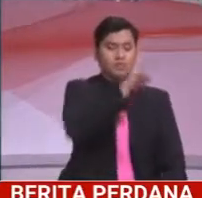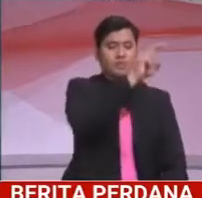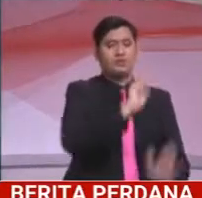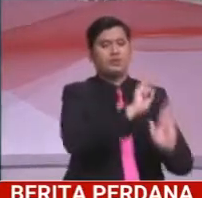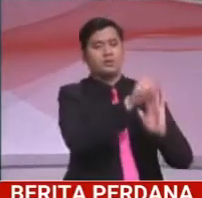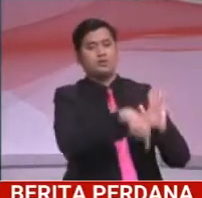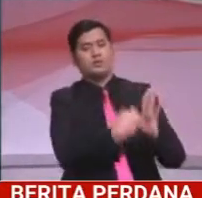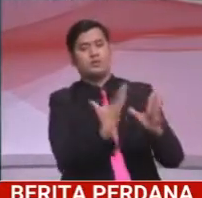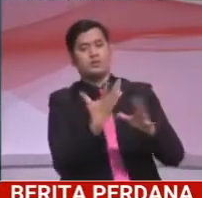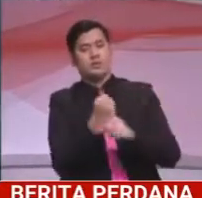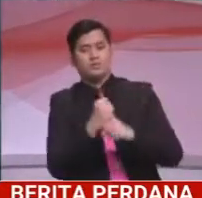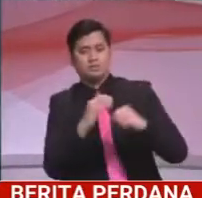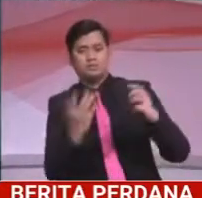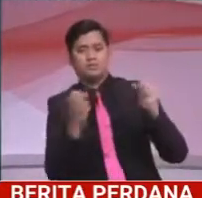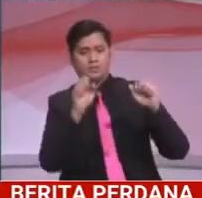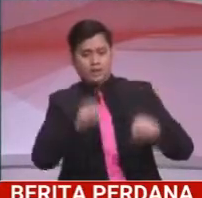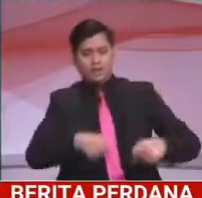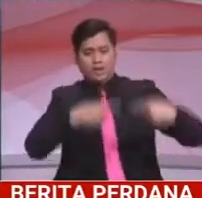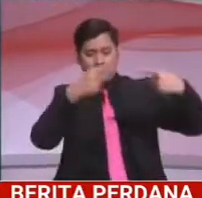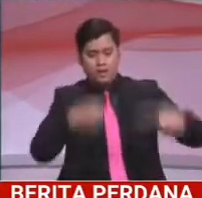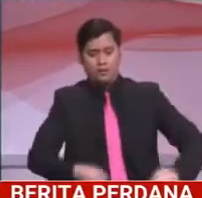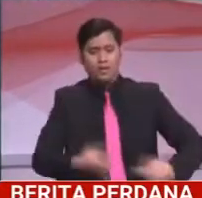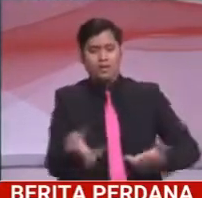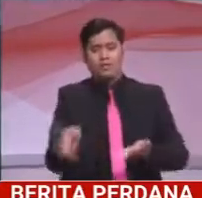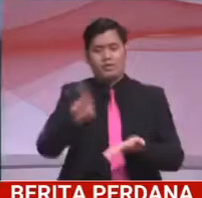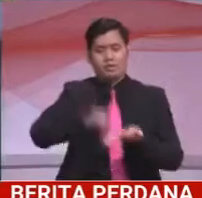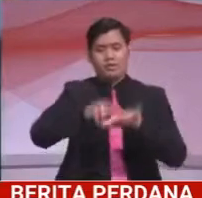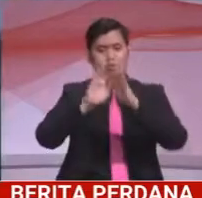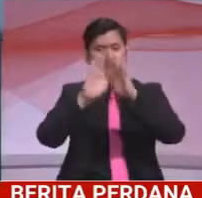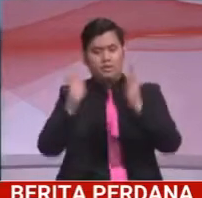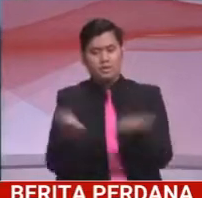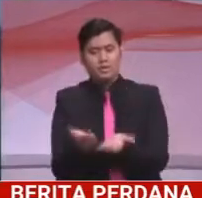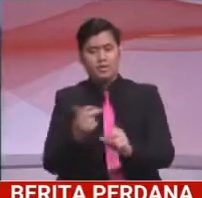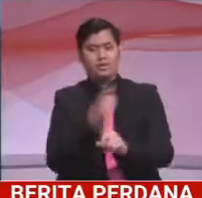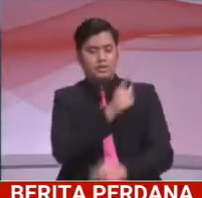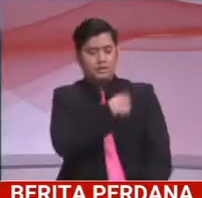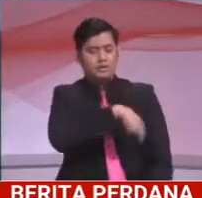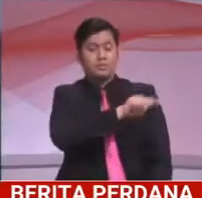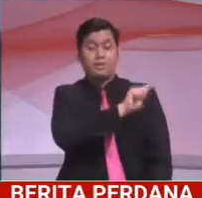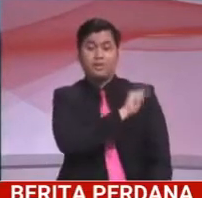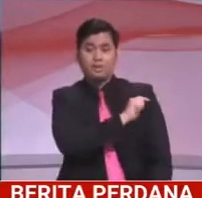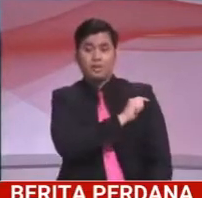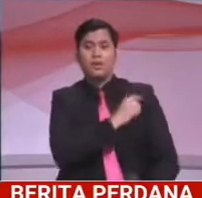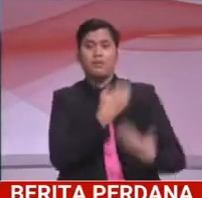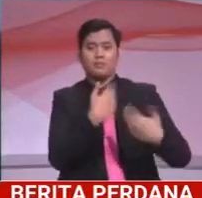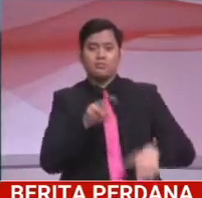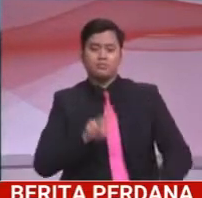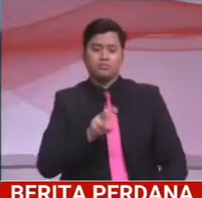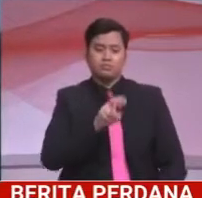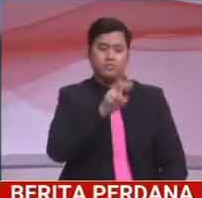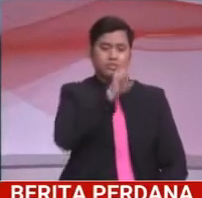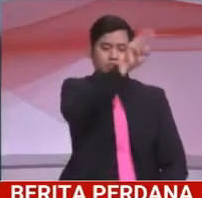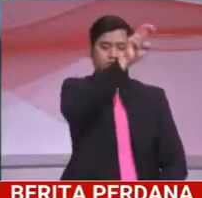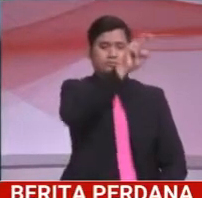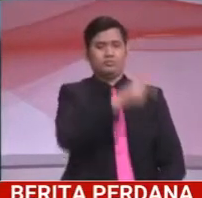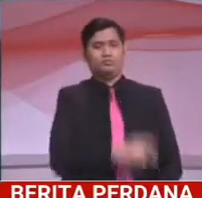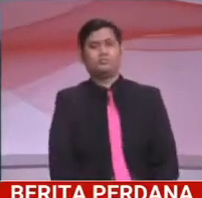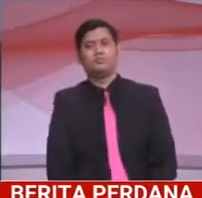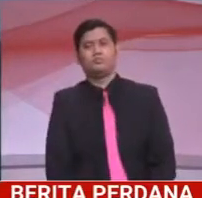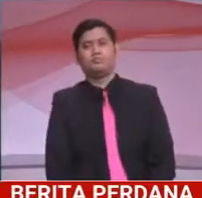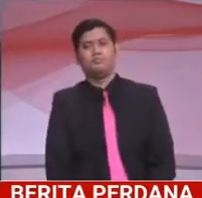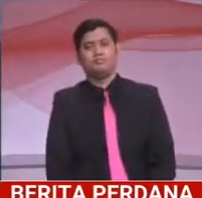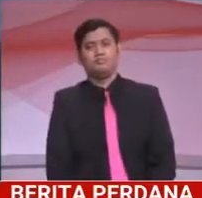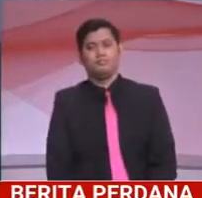dunia 1.227 KM yang dicatatkan warga sepanyol David rubl di zaragosza sepanyol